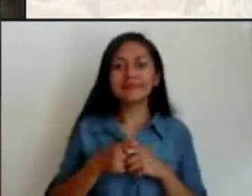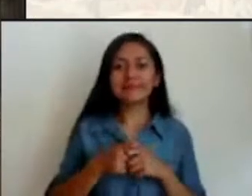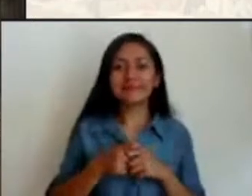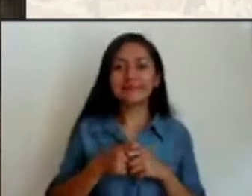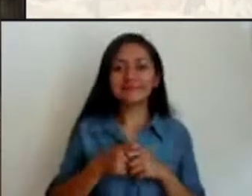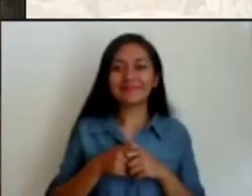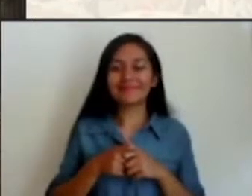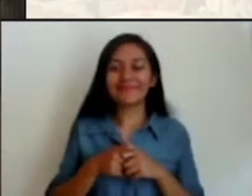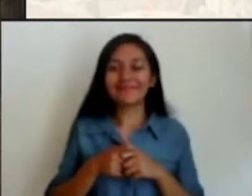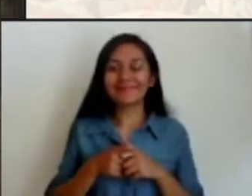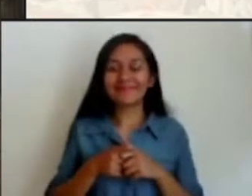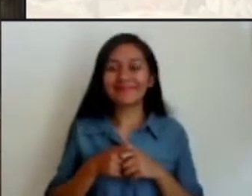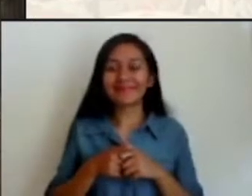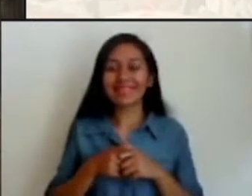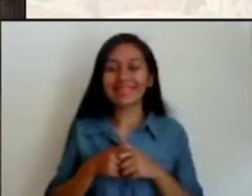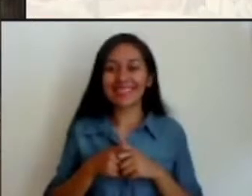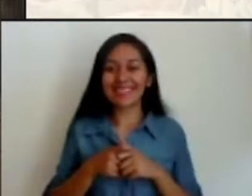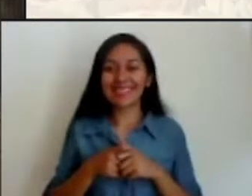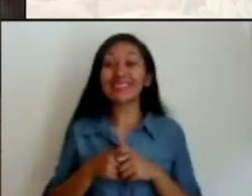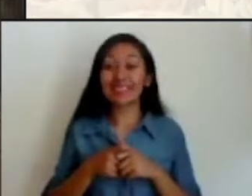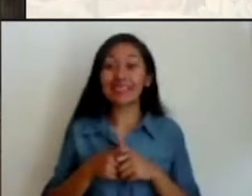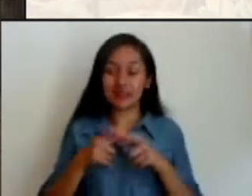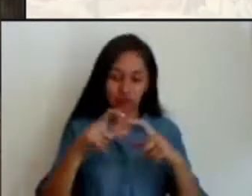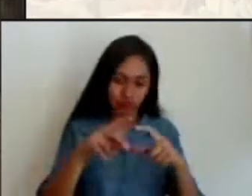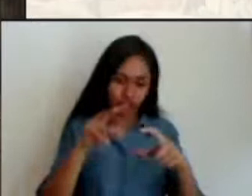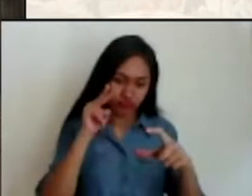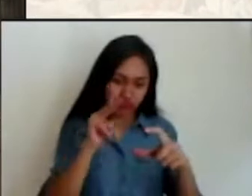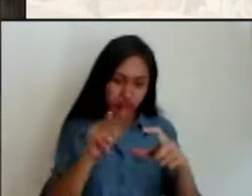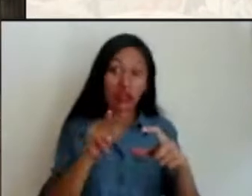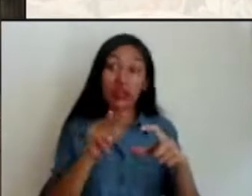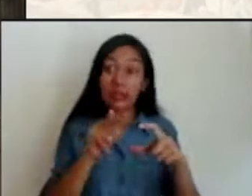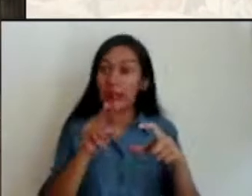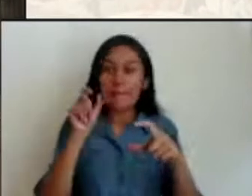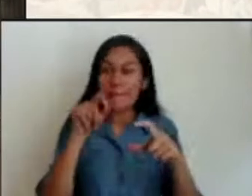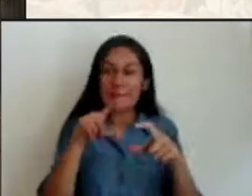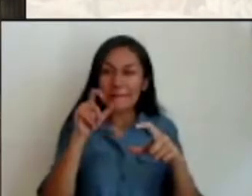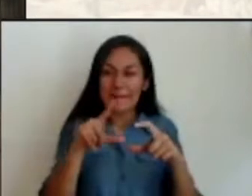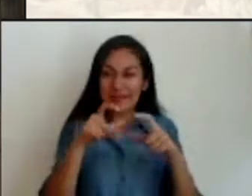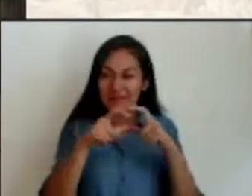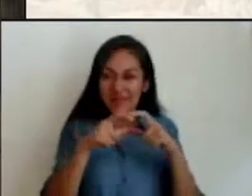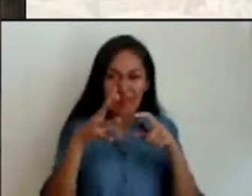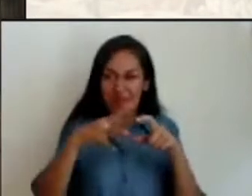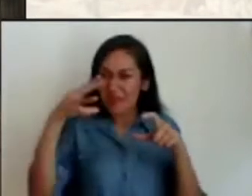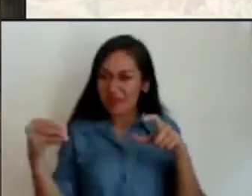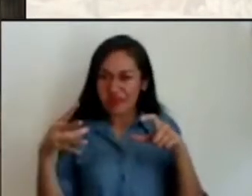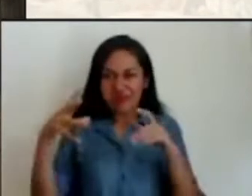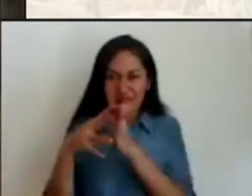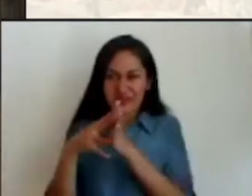refiriéndose a esto y no se presentaron todas porque es el mismo modelo el que se da en ellas.